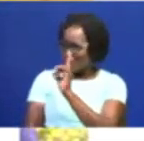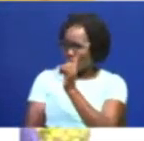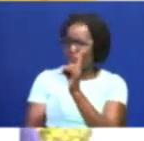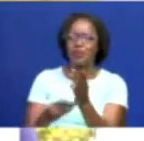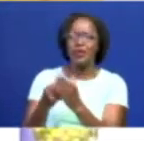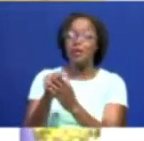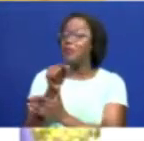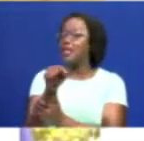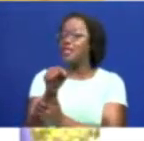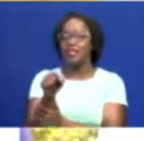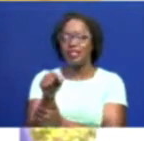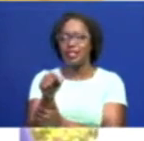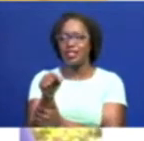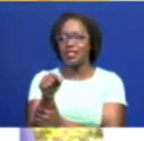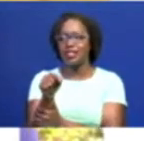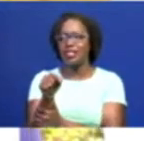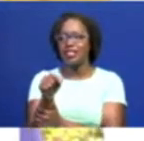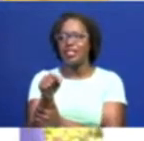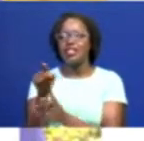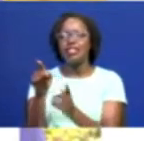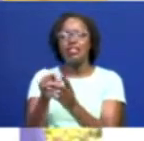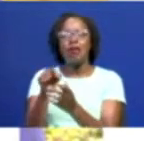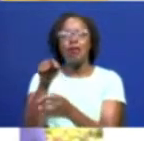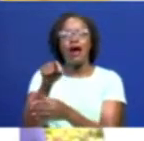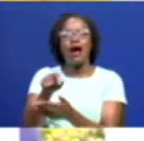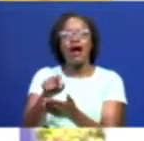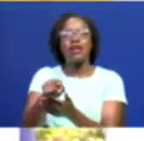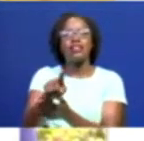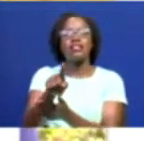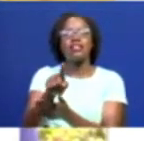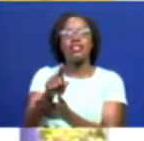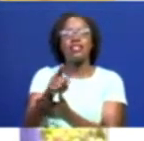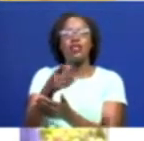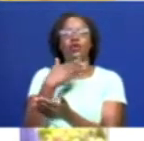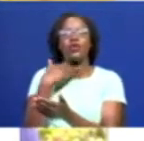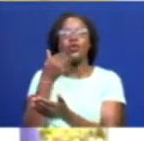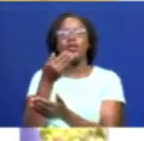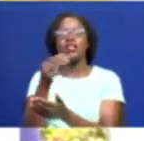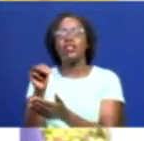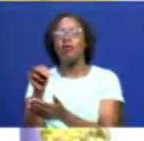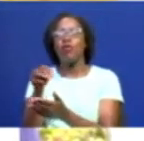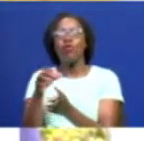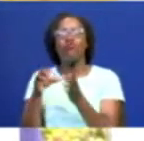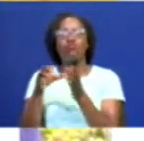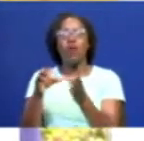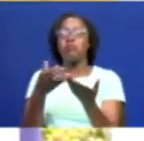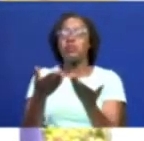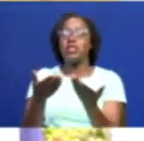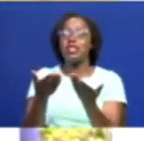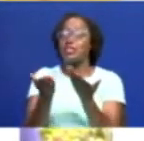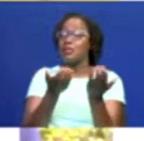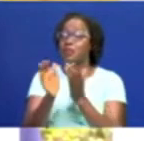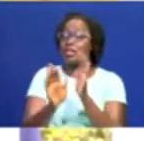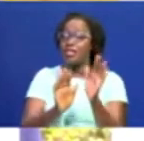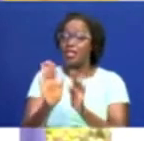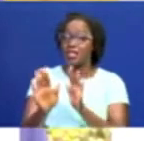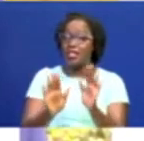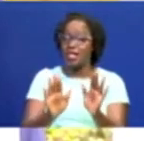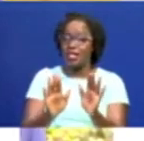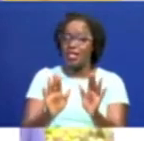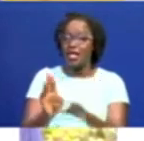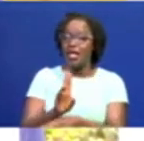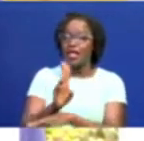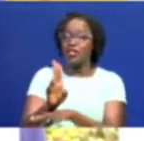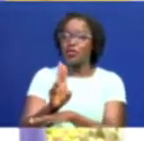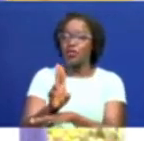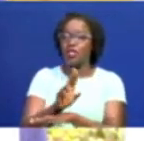money that is like a seed money that we want them to pump into their businesses, to pump into